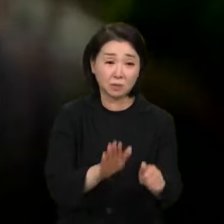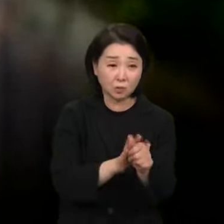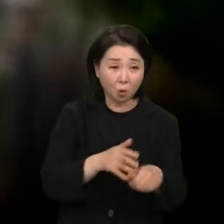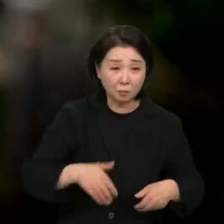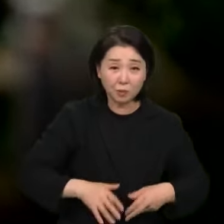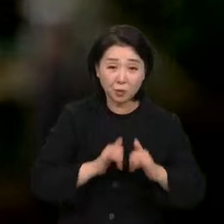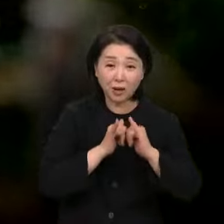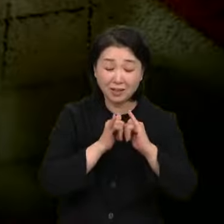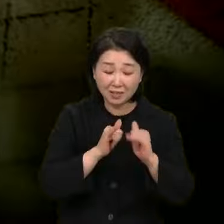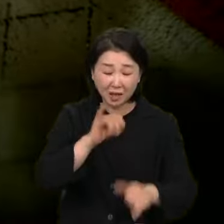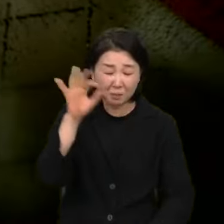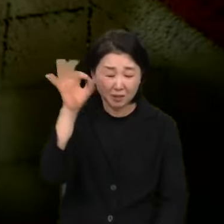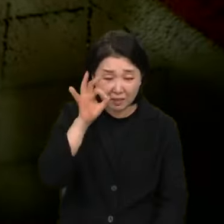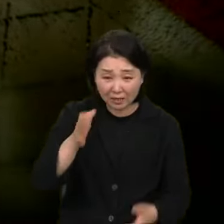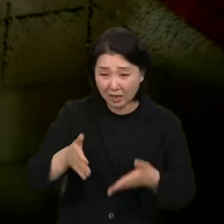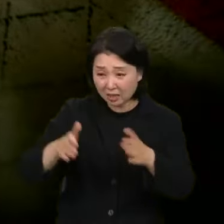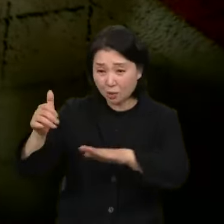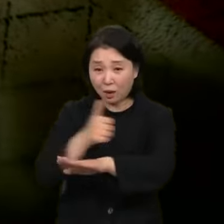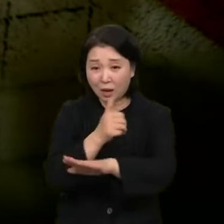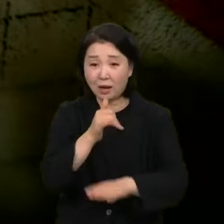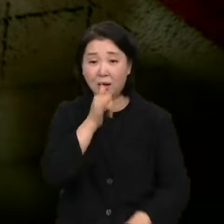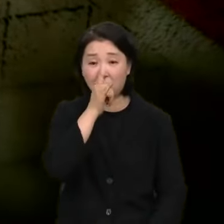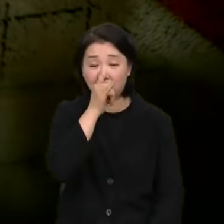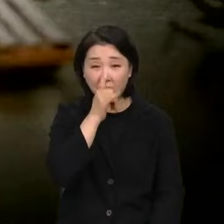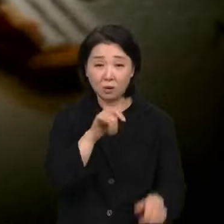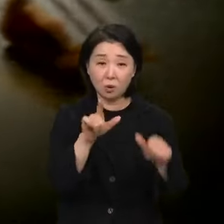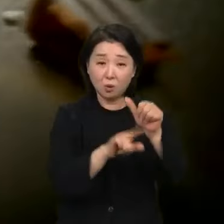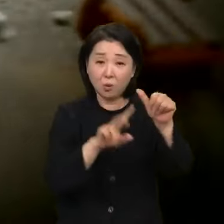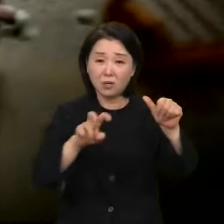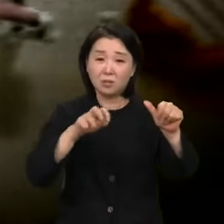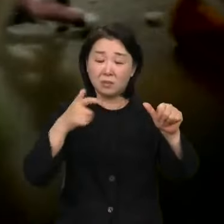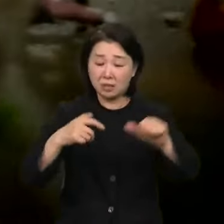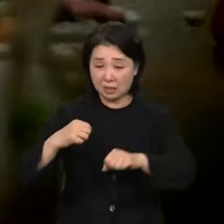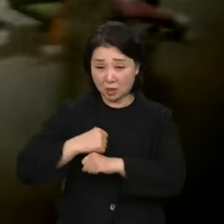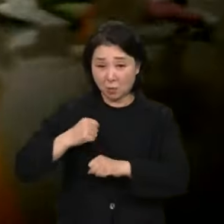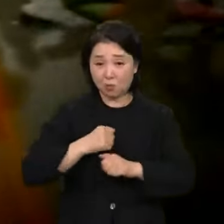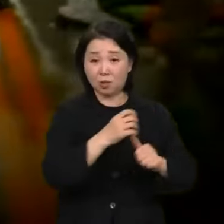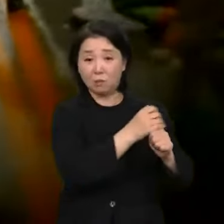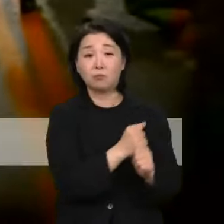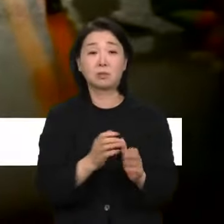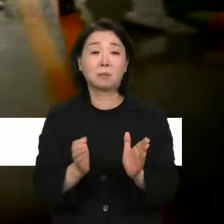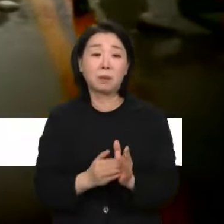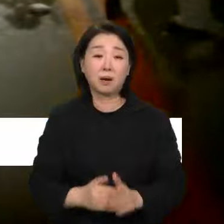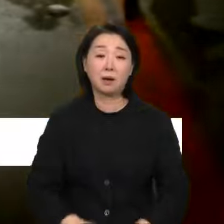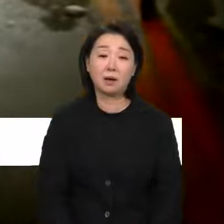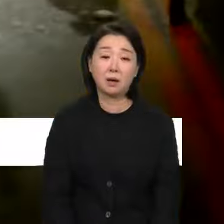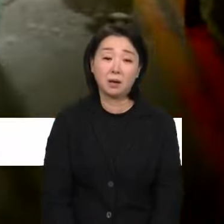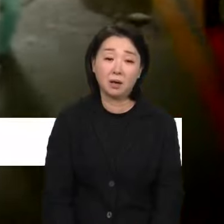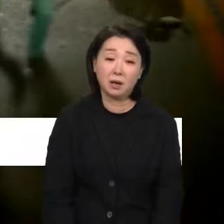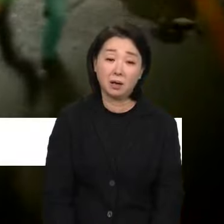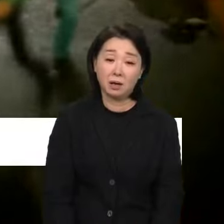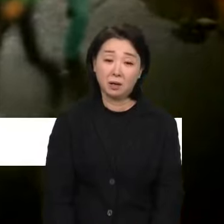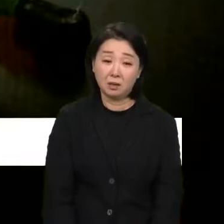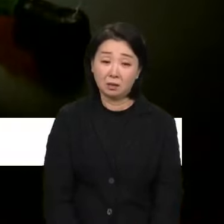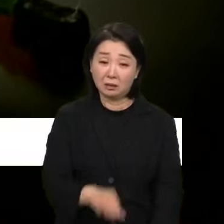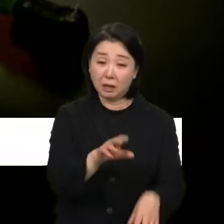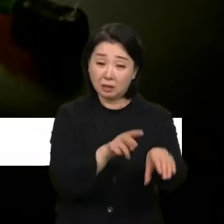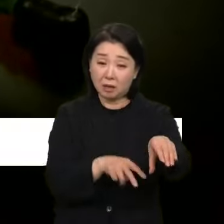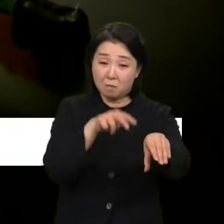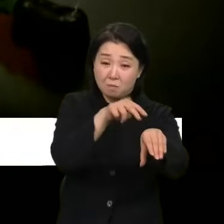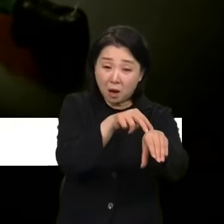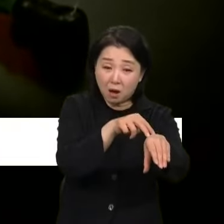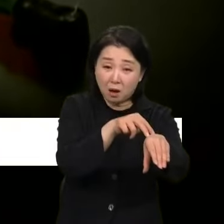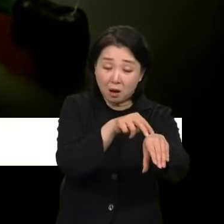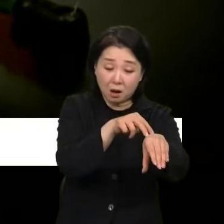찾아 금남로를 오갔고 27일 계엄군에 붙잡혔습니다. 집차에 오르러서 이렇게